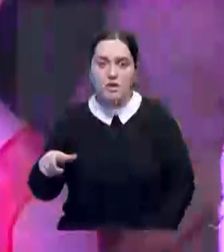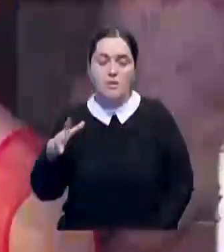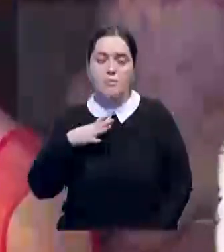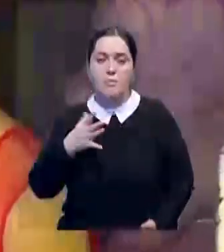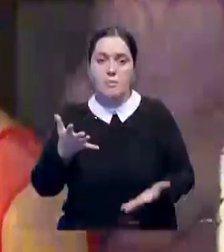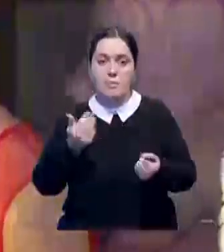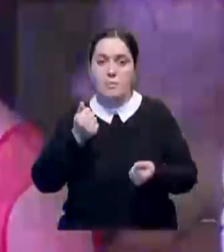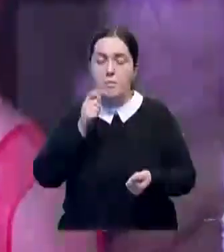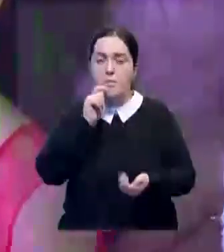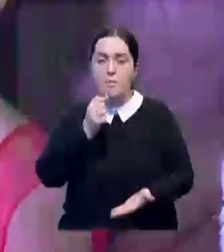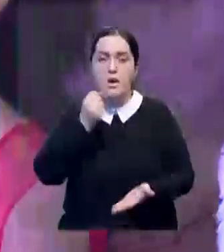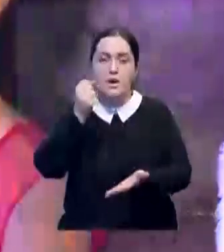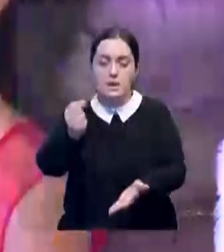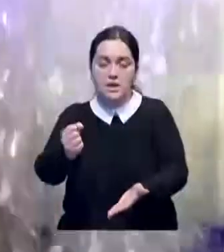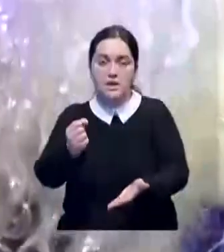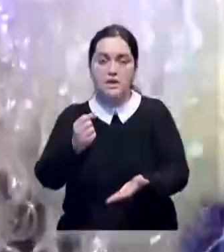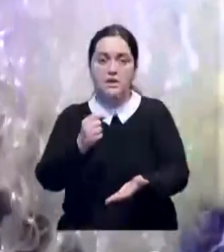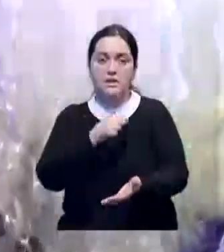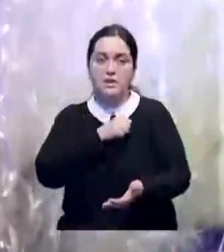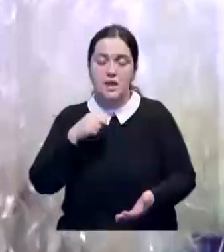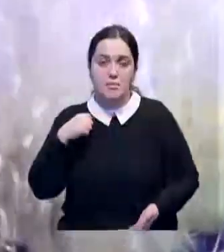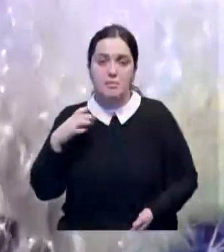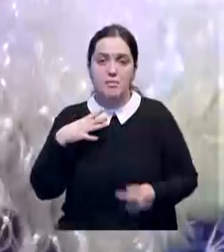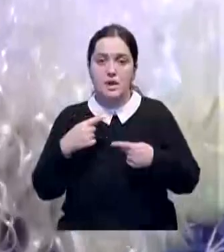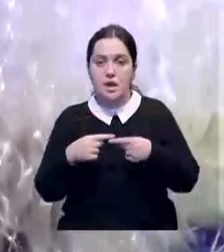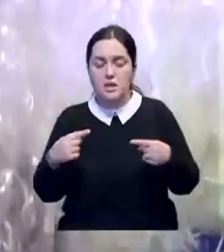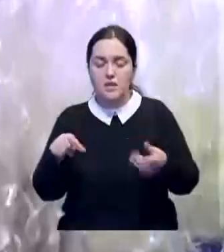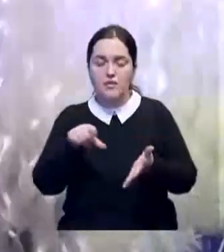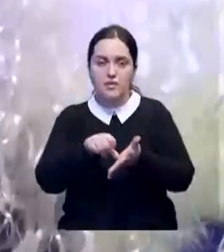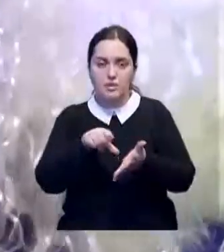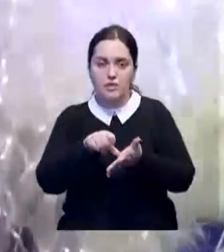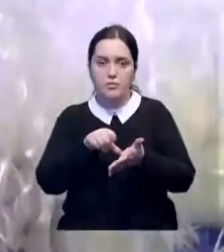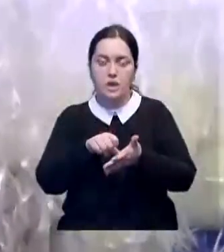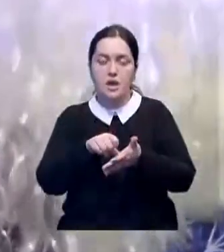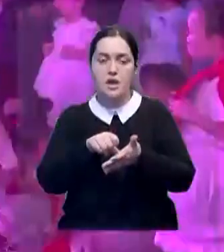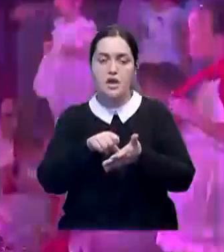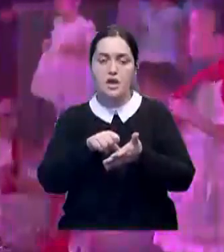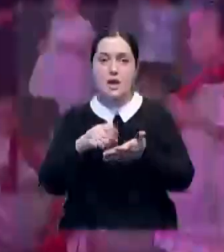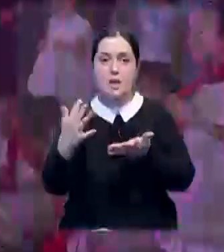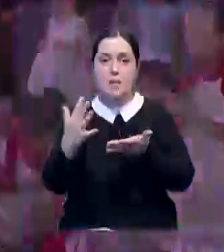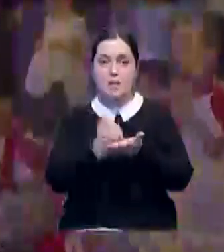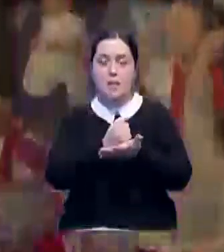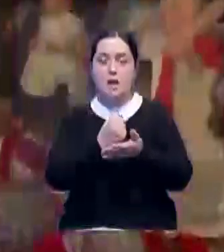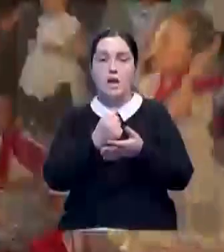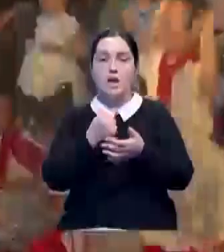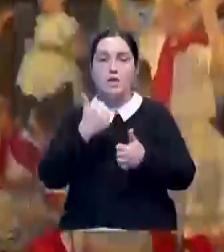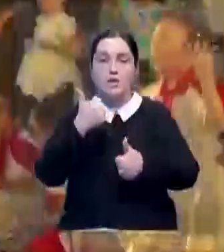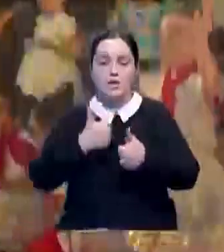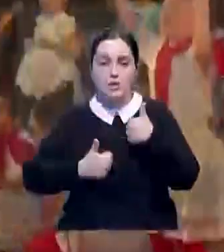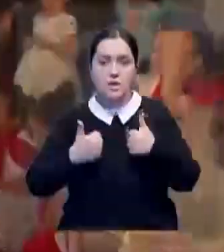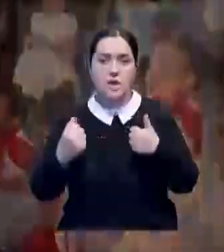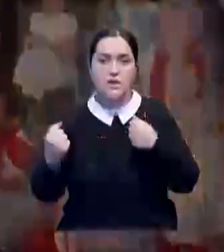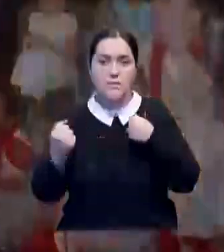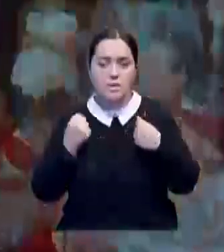получили новогодние подарки и сами представили свое мастерство в различных выступлениях. Ведь среди участников победители творческих конкурсов и